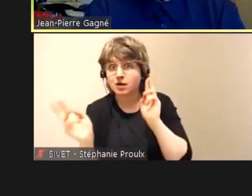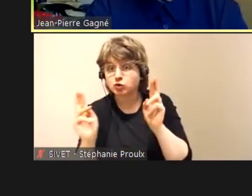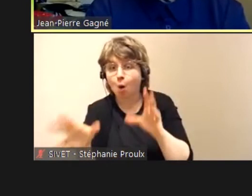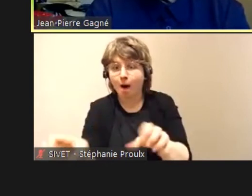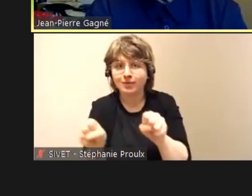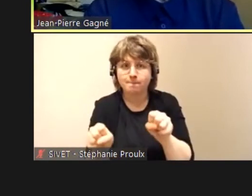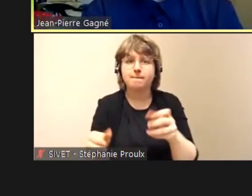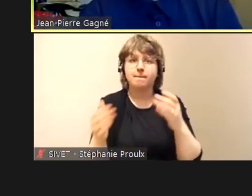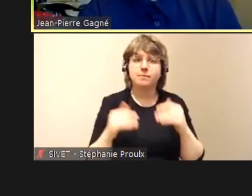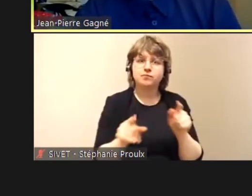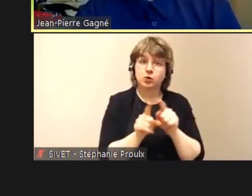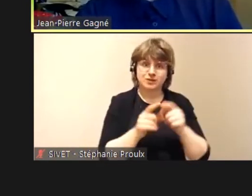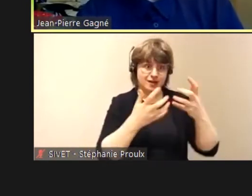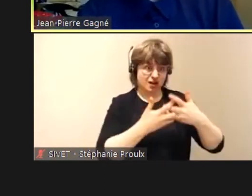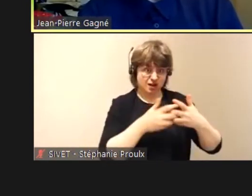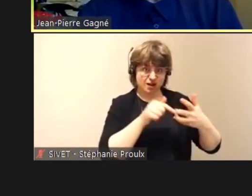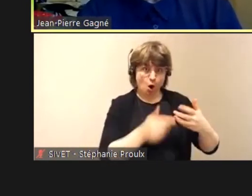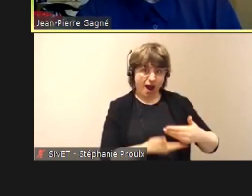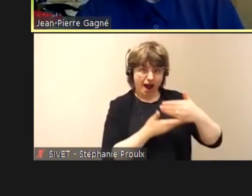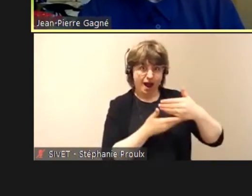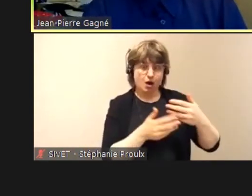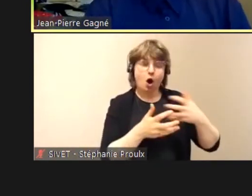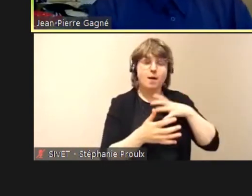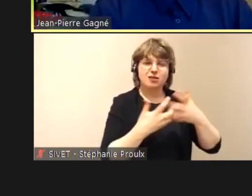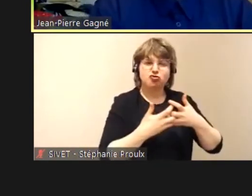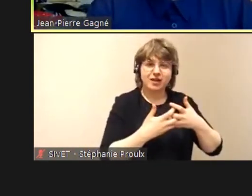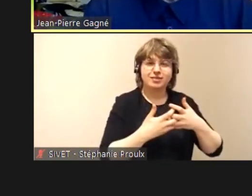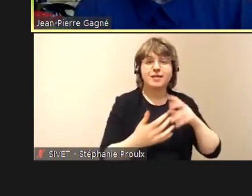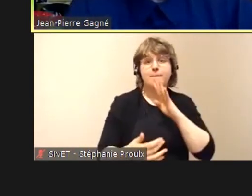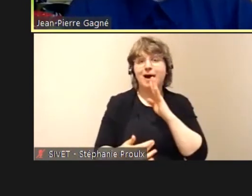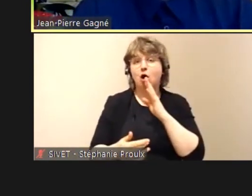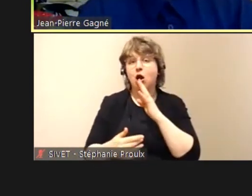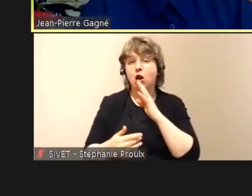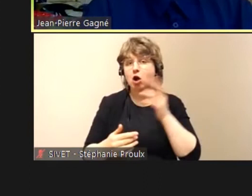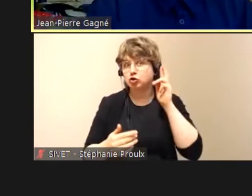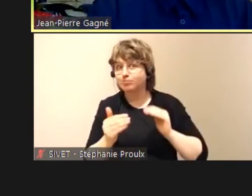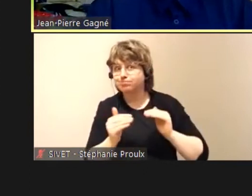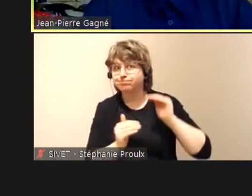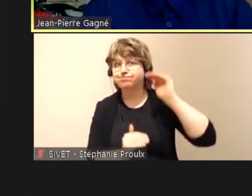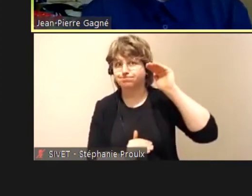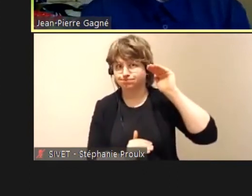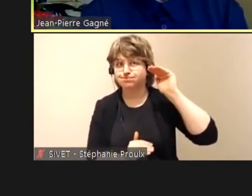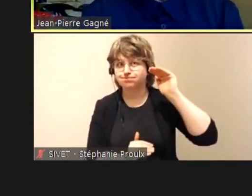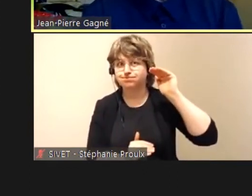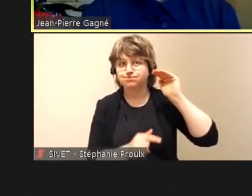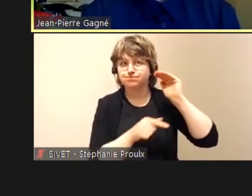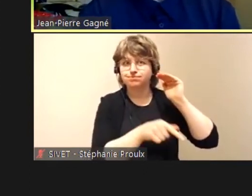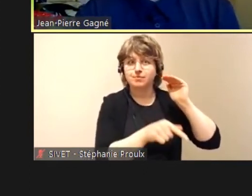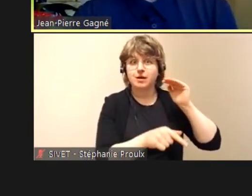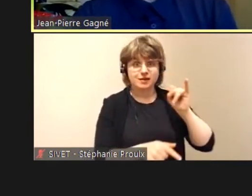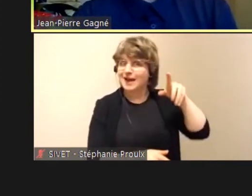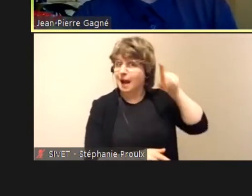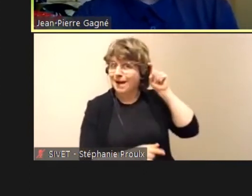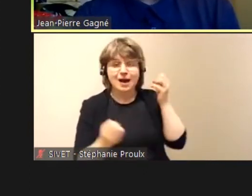techniques qui ne sont pas des aides auditives, mais qui amplifient les sons de la parole et qui sont utiles pour des personnes qui n'utilisent pas des aides